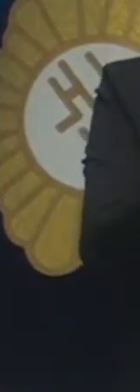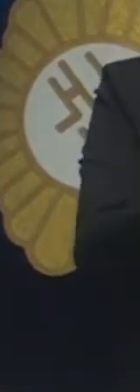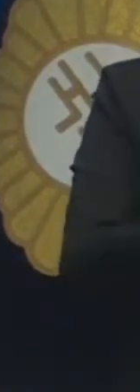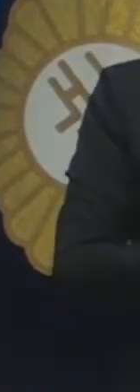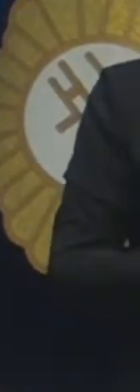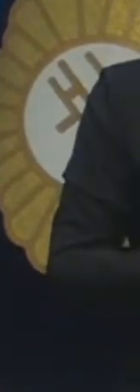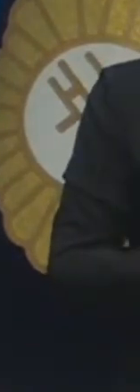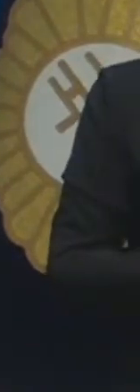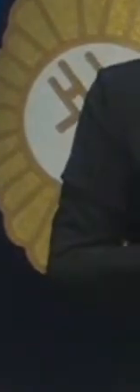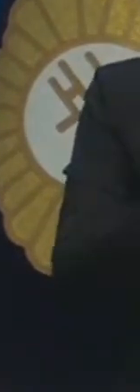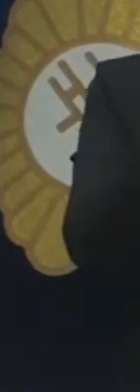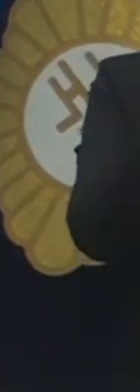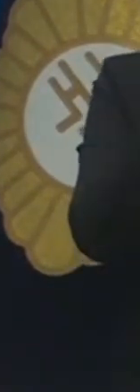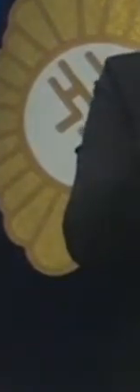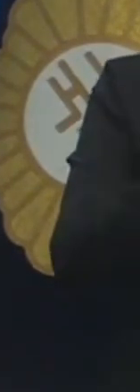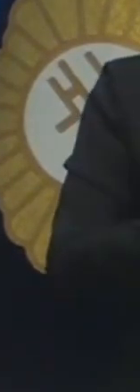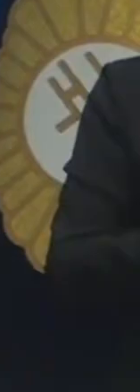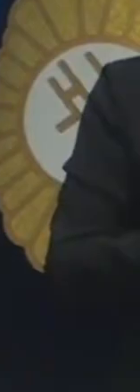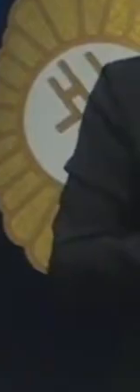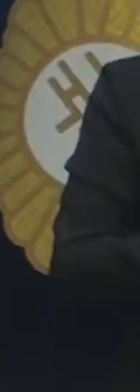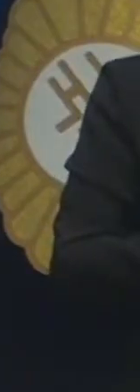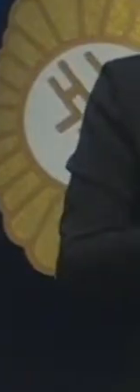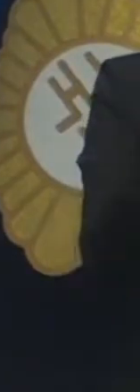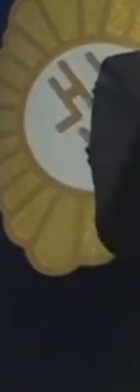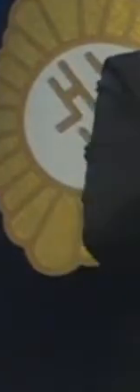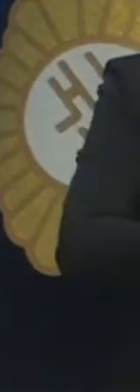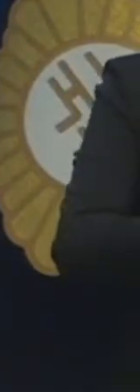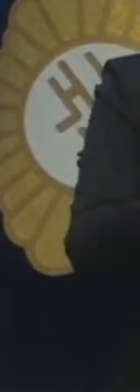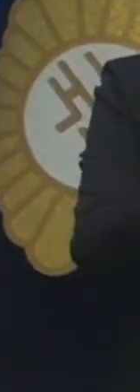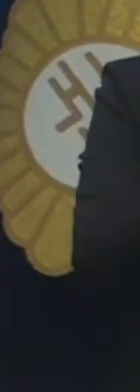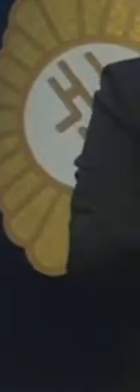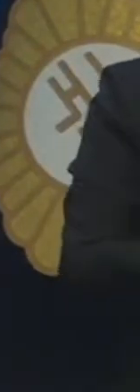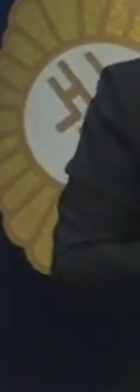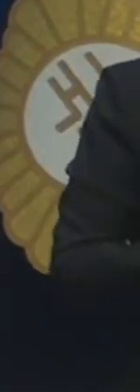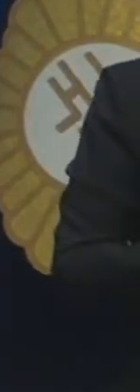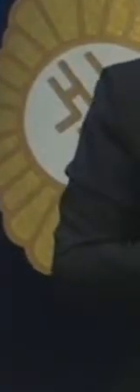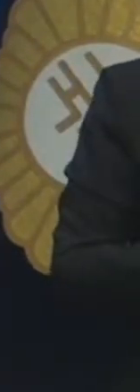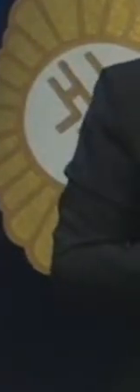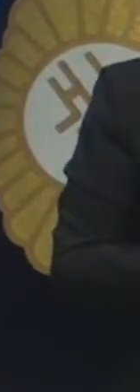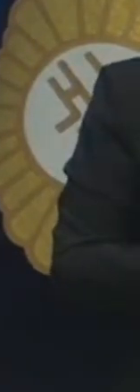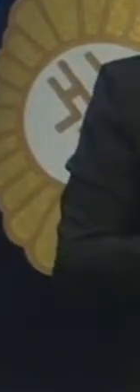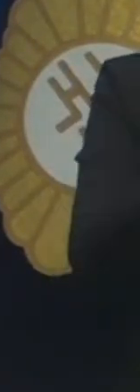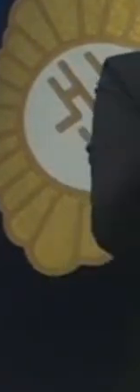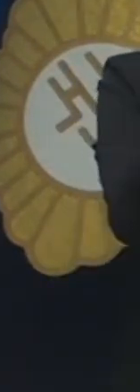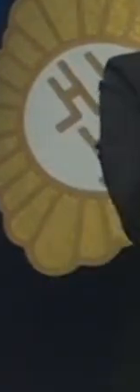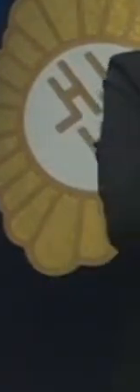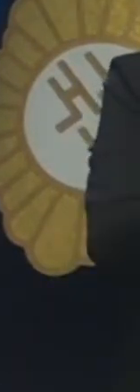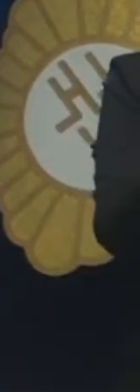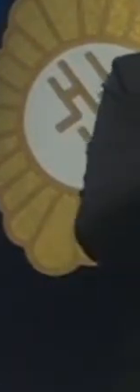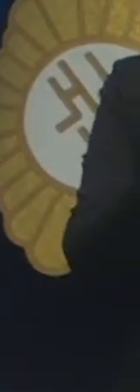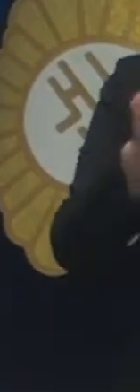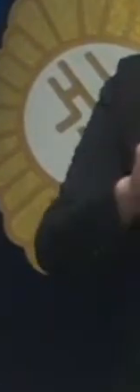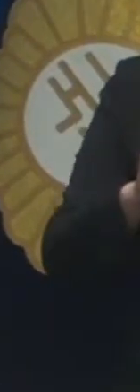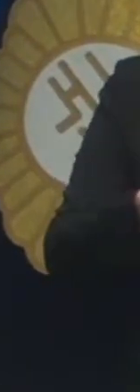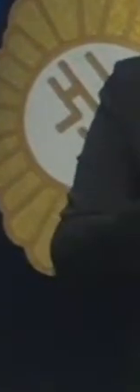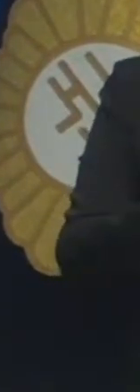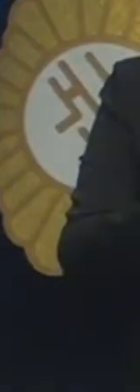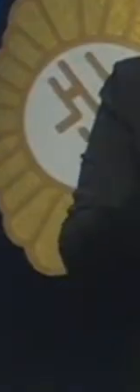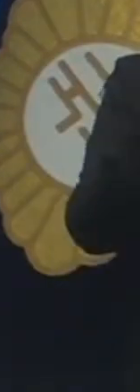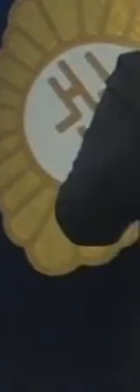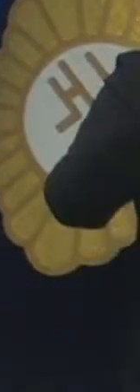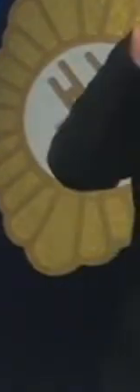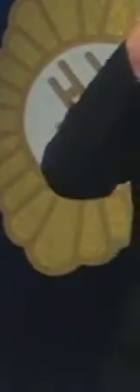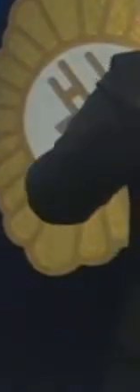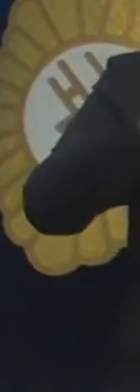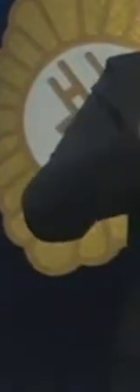일치합니다. 혹시라도 M&A가 실패하면 익스프레스 사업부 매각을 시작으로 청산 절차에 돌입할 것이며